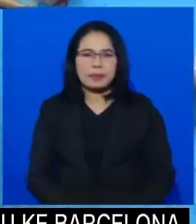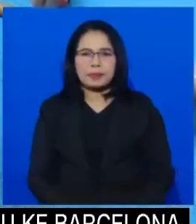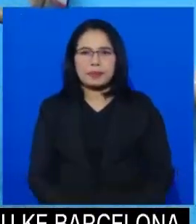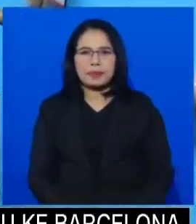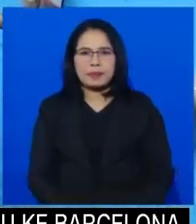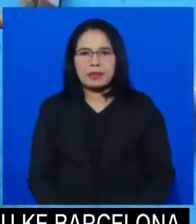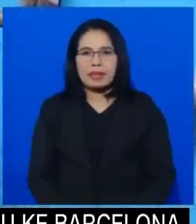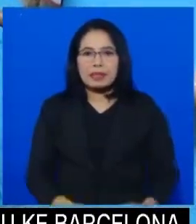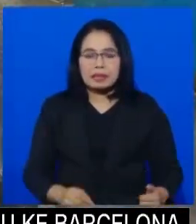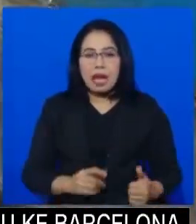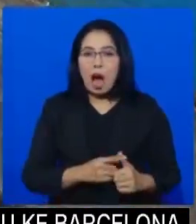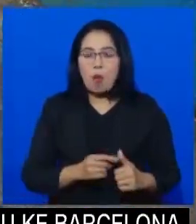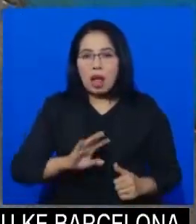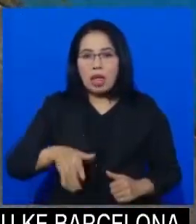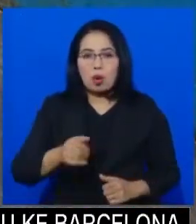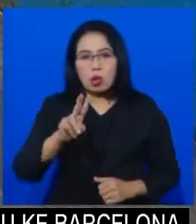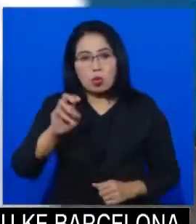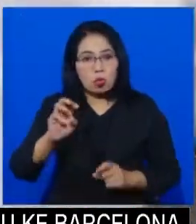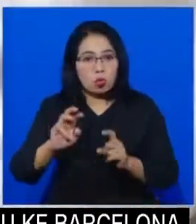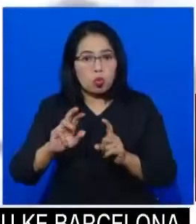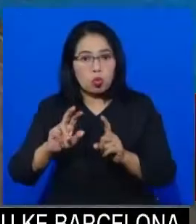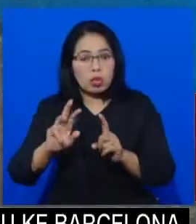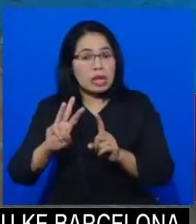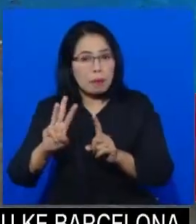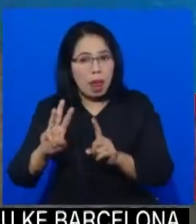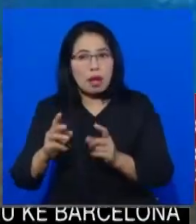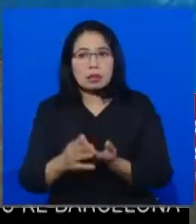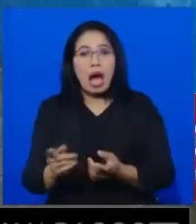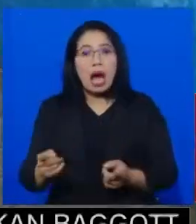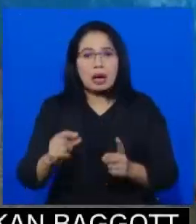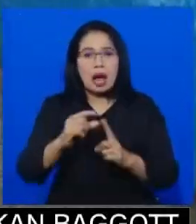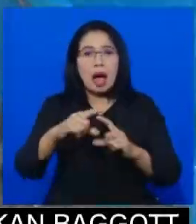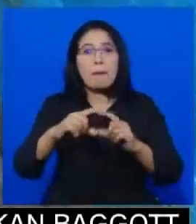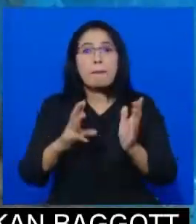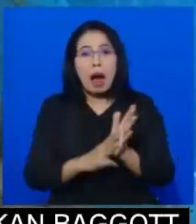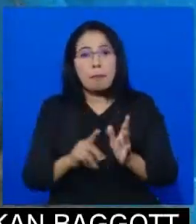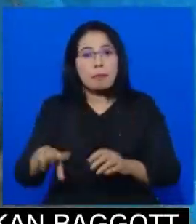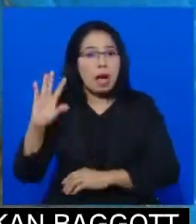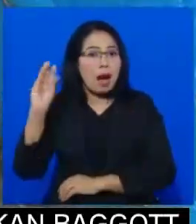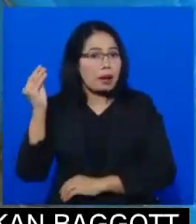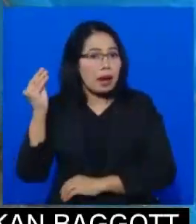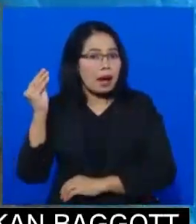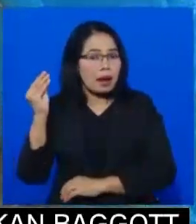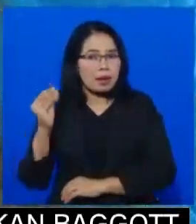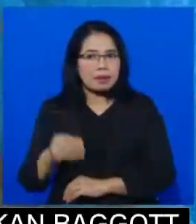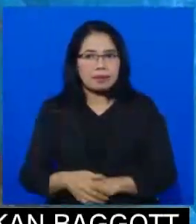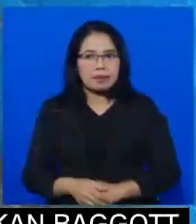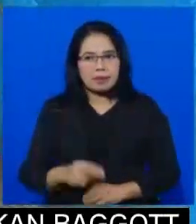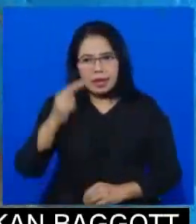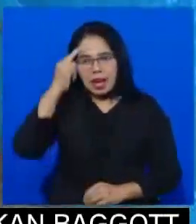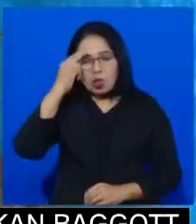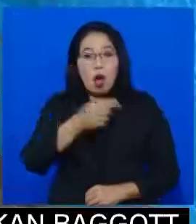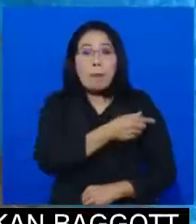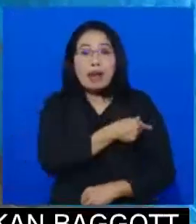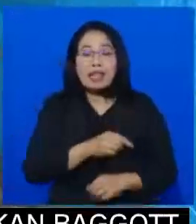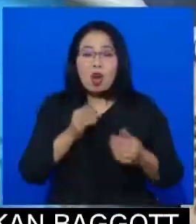Sejak awal 2013, Pamjaya mengoperasikan pengelolaan air bersih perpipaan di Jakarta. Menurut Ketua Panitia Khusus